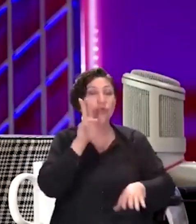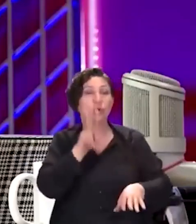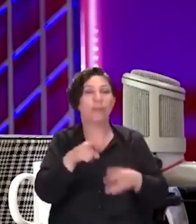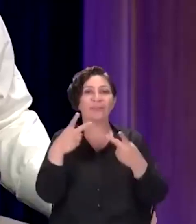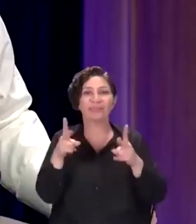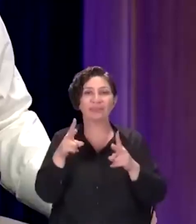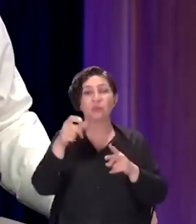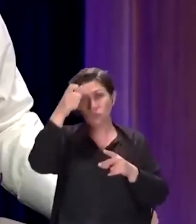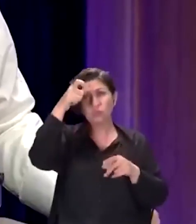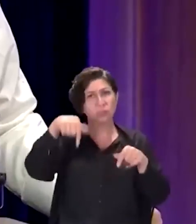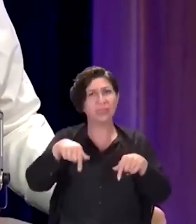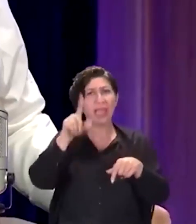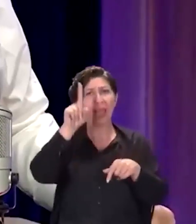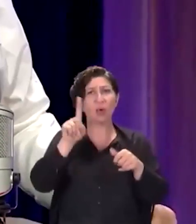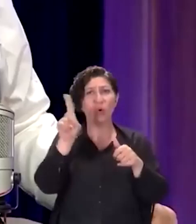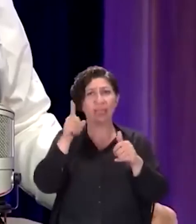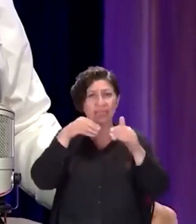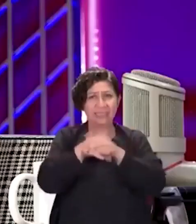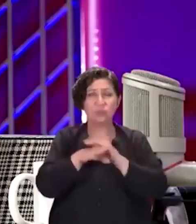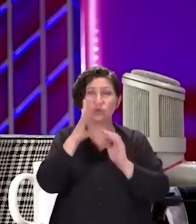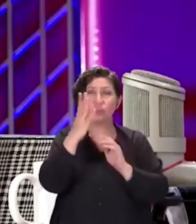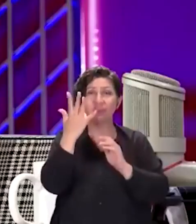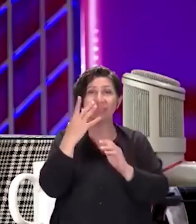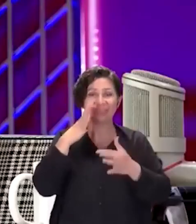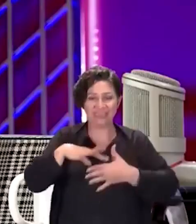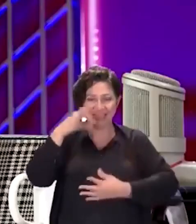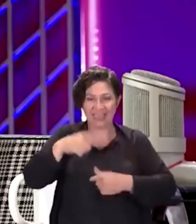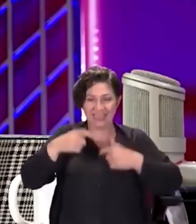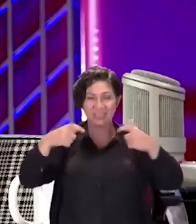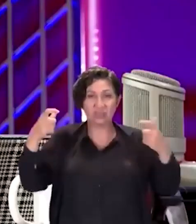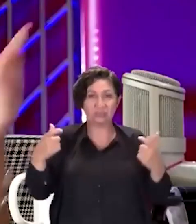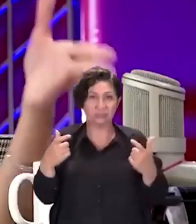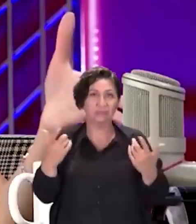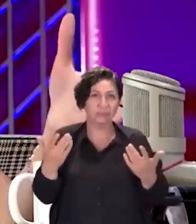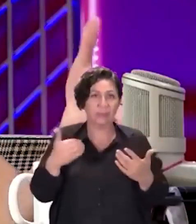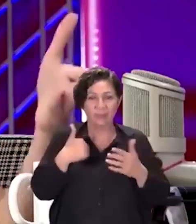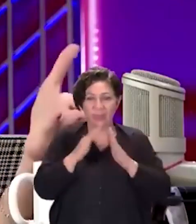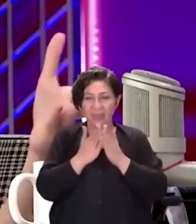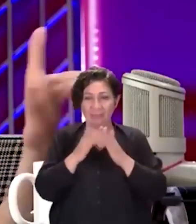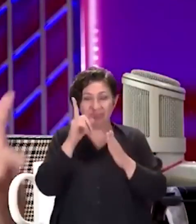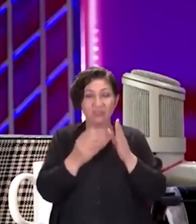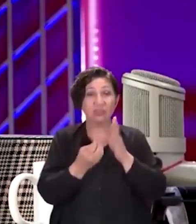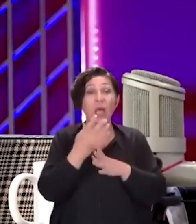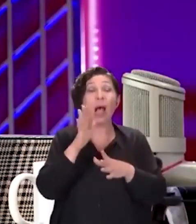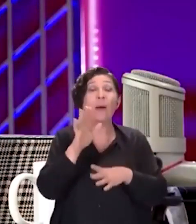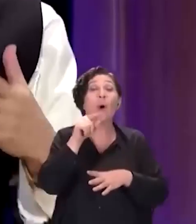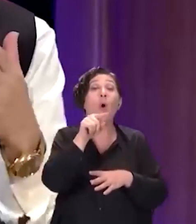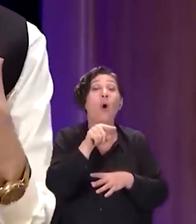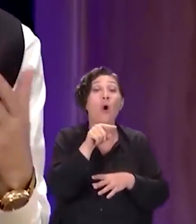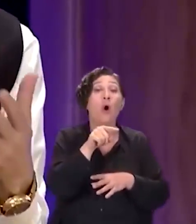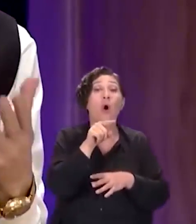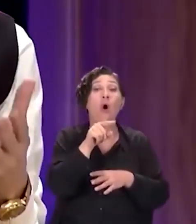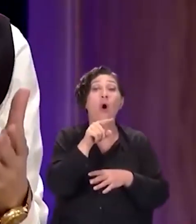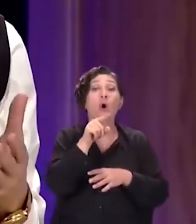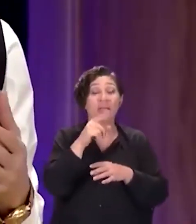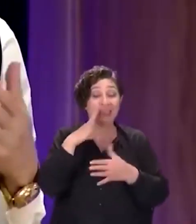görebilirsin. Şu anda Türkiye'de de mesela ilk ona gittiğinizde 4-5 kitap kişisel gelişim bestselleri. Evet. Mesela benim kitaplarım da çıktığında ama o tabii ki 1-2 hafta içinde